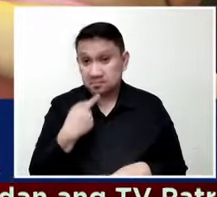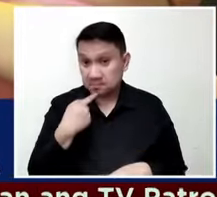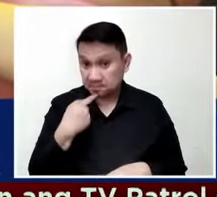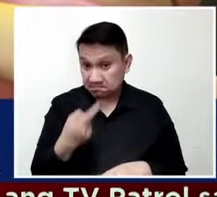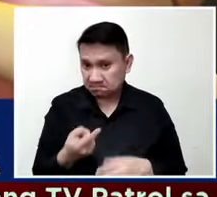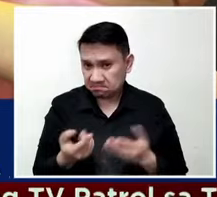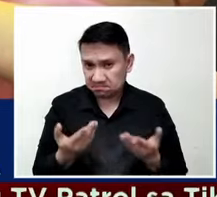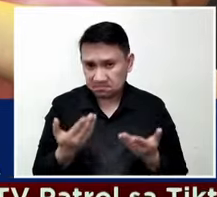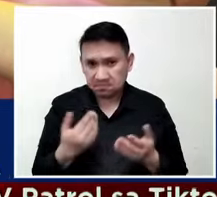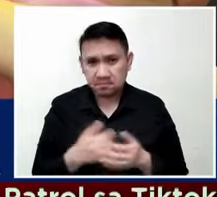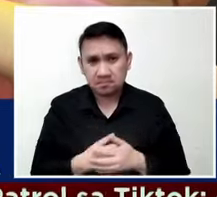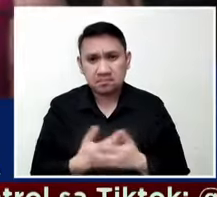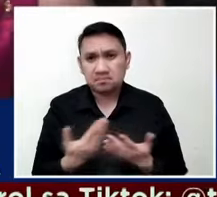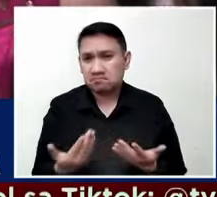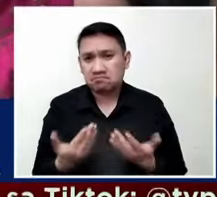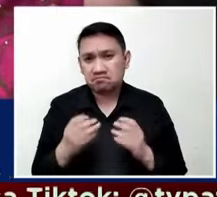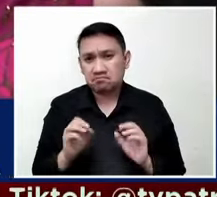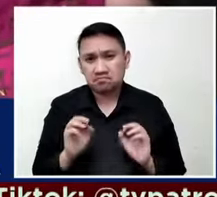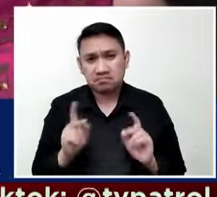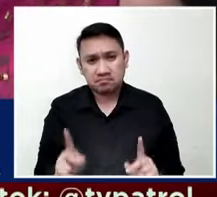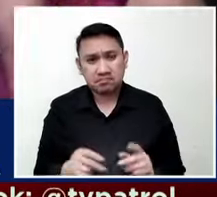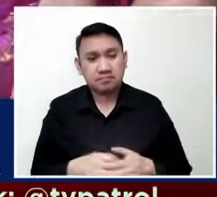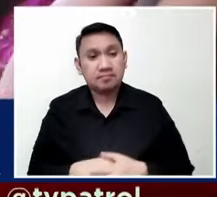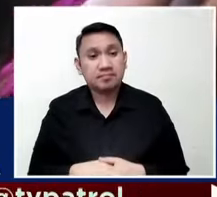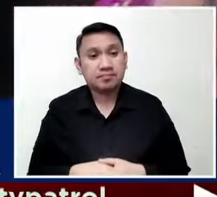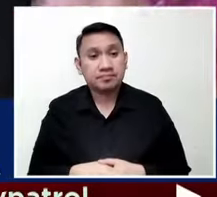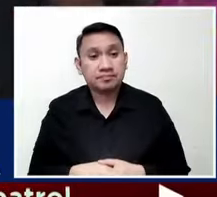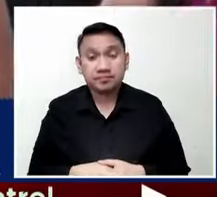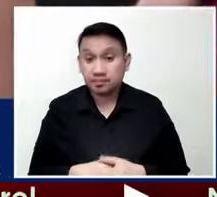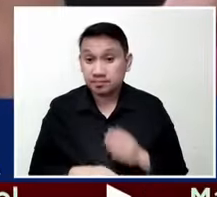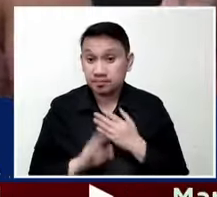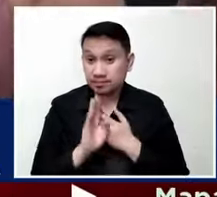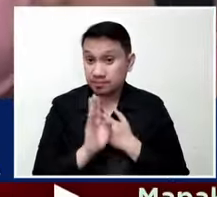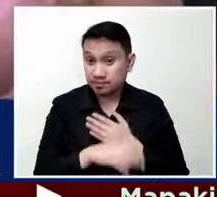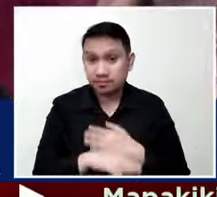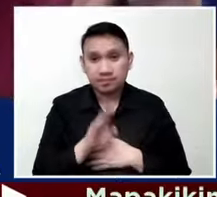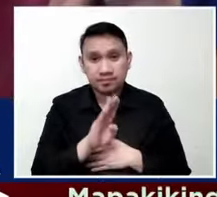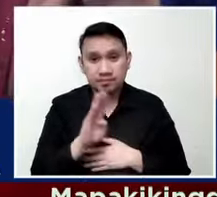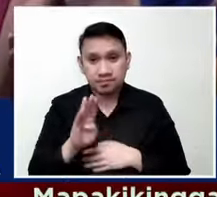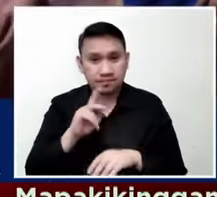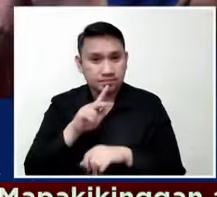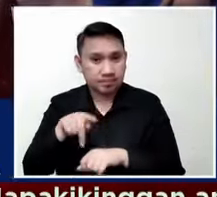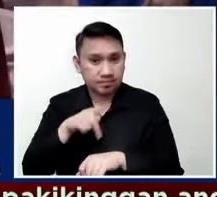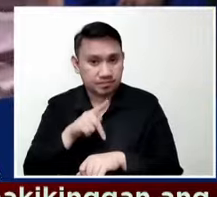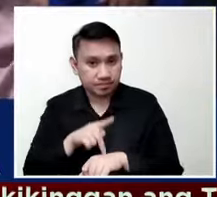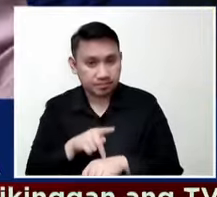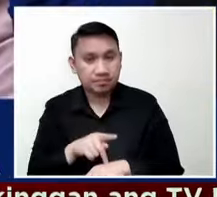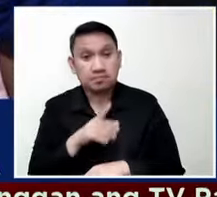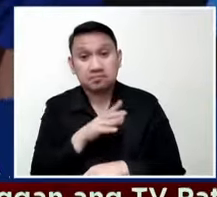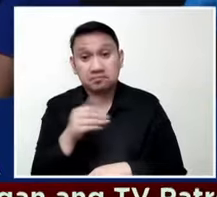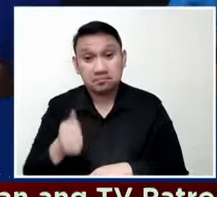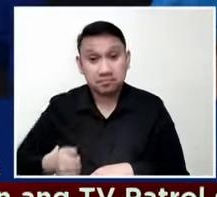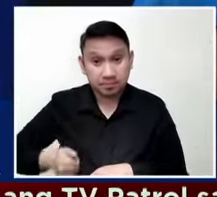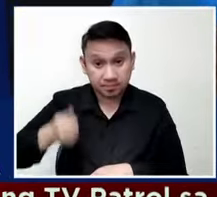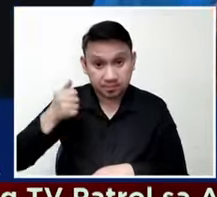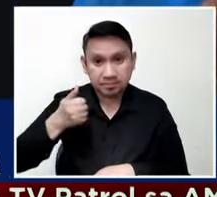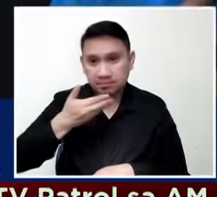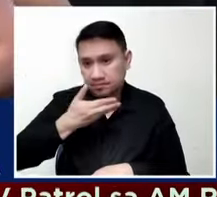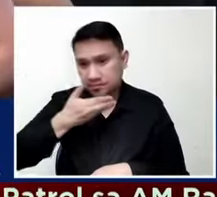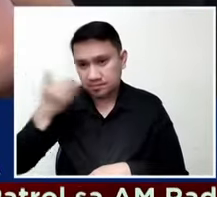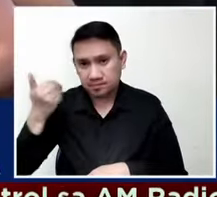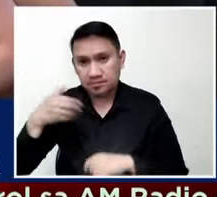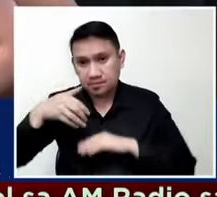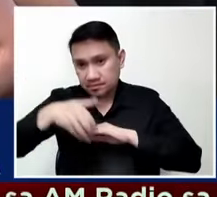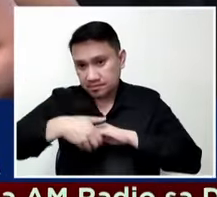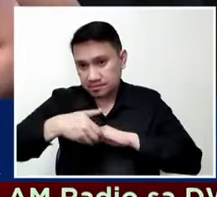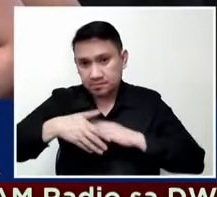a privilege already. Nagbabalik din sa Binibining Pilipinas pageant ang nagwaging best in evening gown noong isang